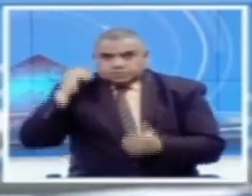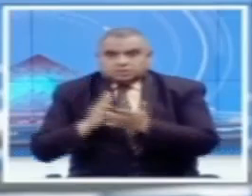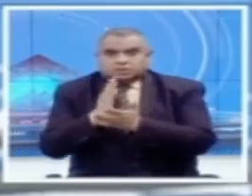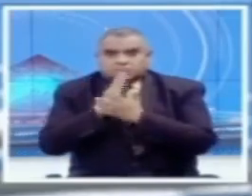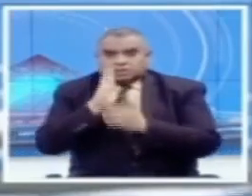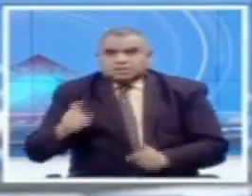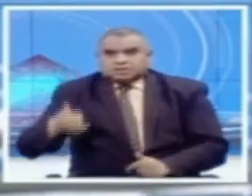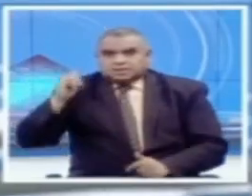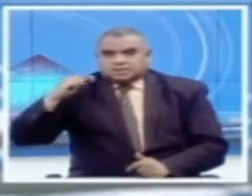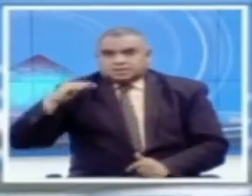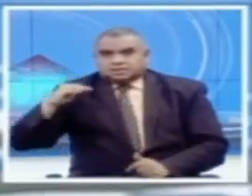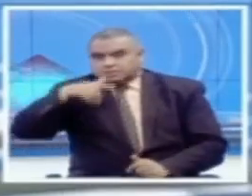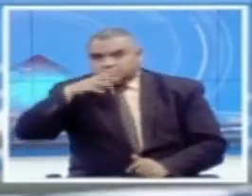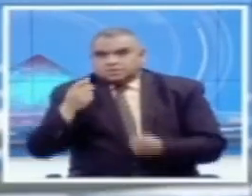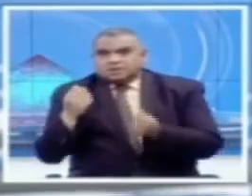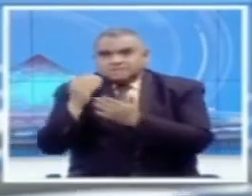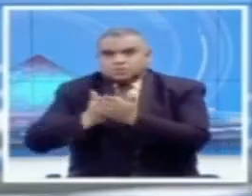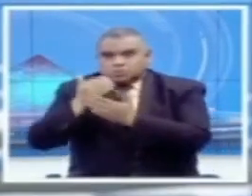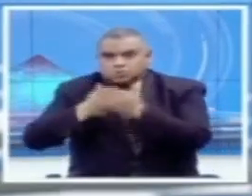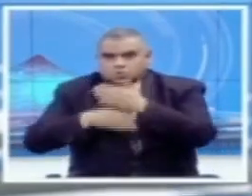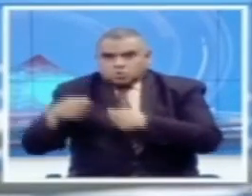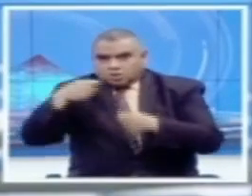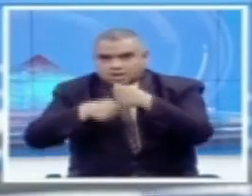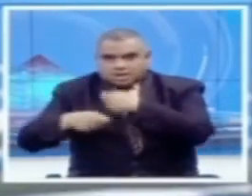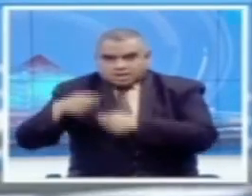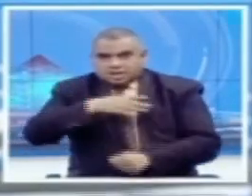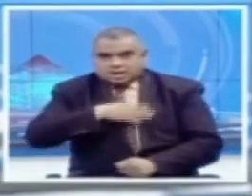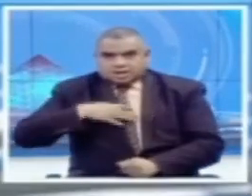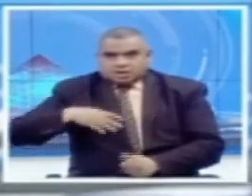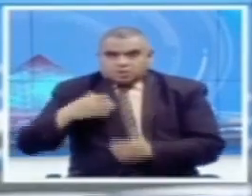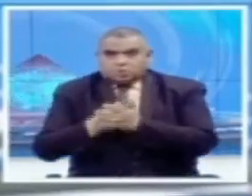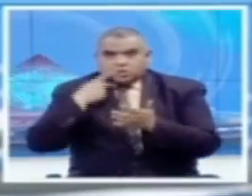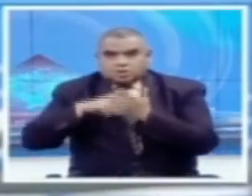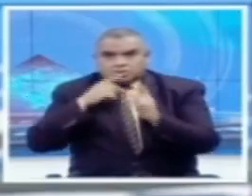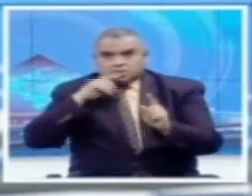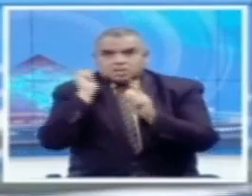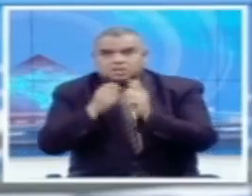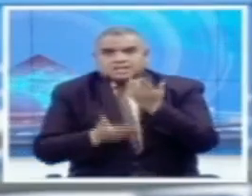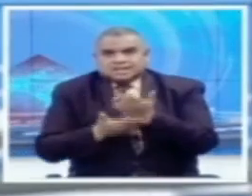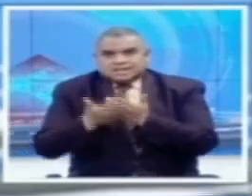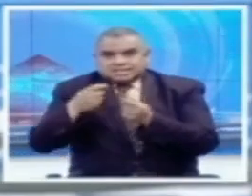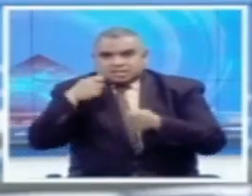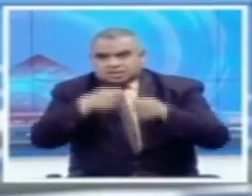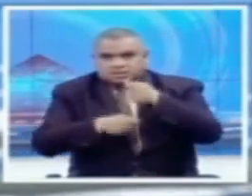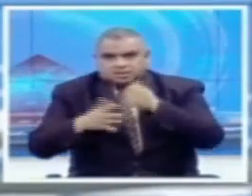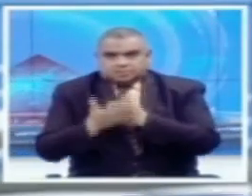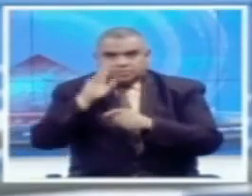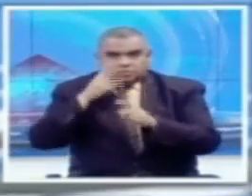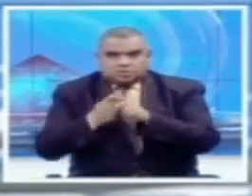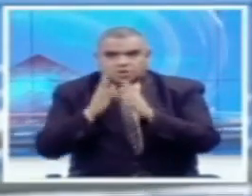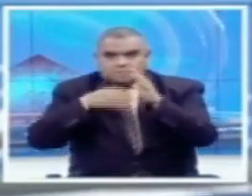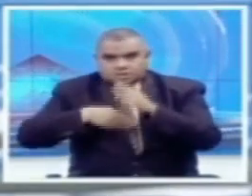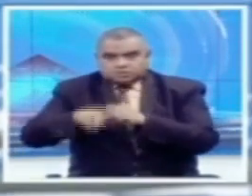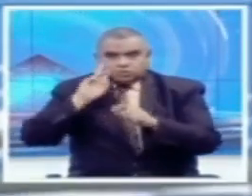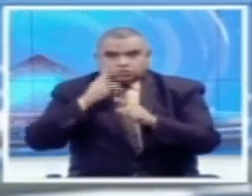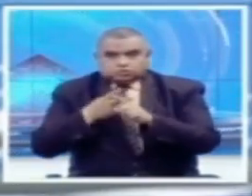الخارجية سامح شكري بالاستثمارات النرويجية في مصر والتي تأتي في ظل الإصلاحات الاقتصادية التنموية التي تشهدها مصر